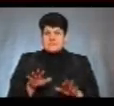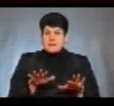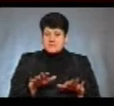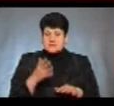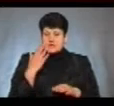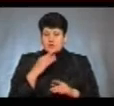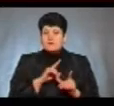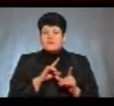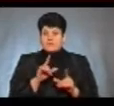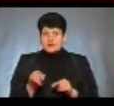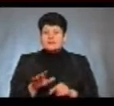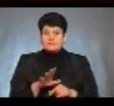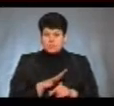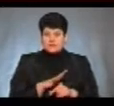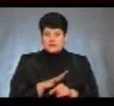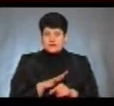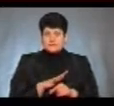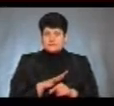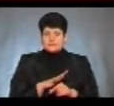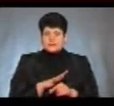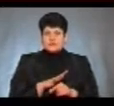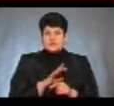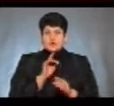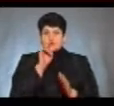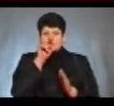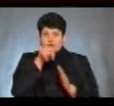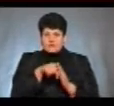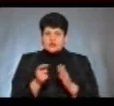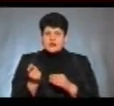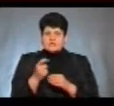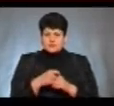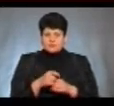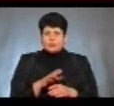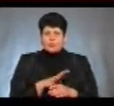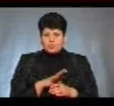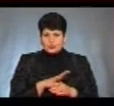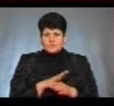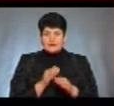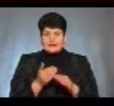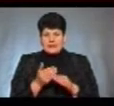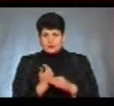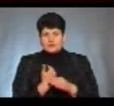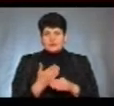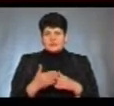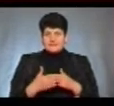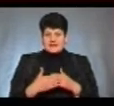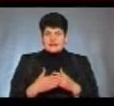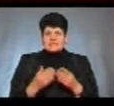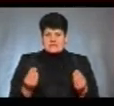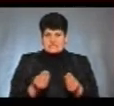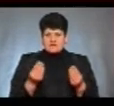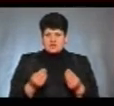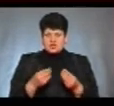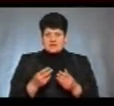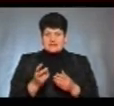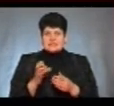коли ми виїхали, значить були сліди зовнішнього втручання в замок. Було надколоті двері, свіжі сліди були, тому